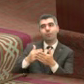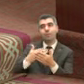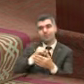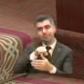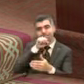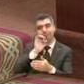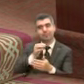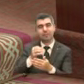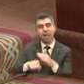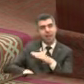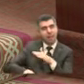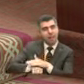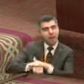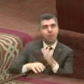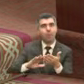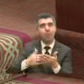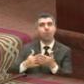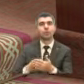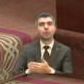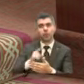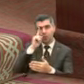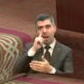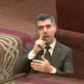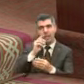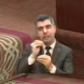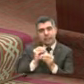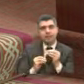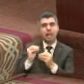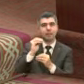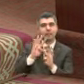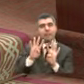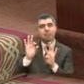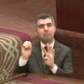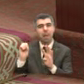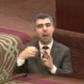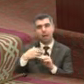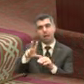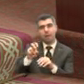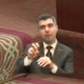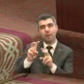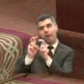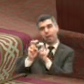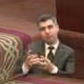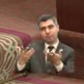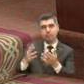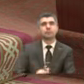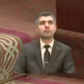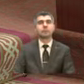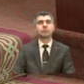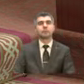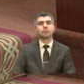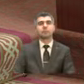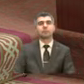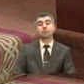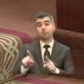وهي في حقيقة غير كافية، ولكن سنعمل ما نحن مكلفين به. أيضا هناك تشكيل